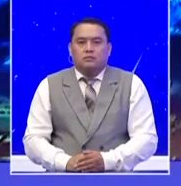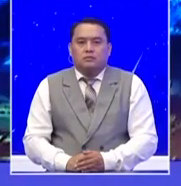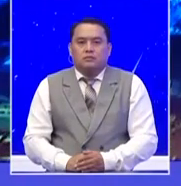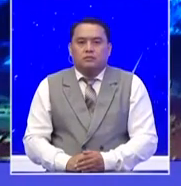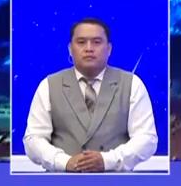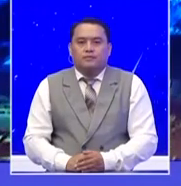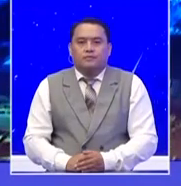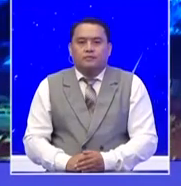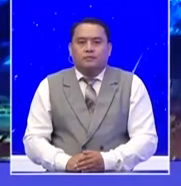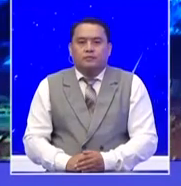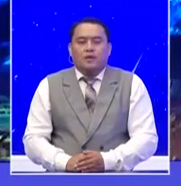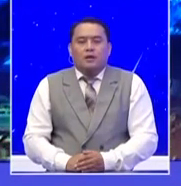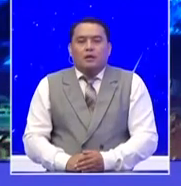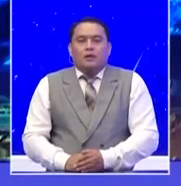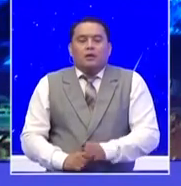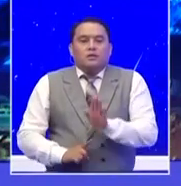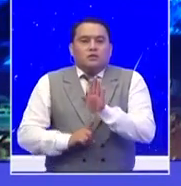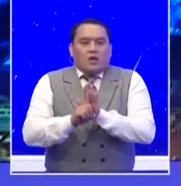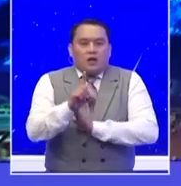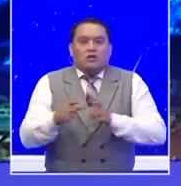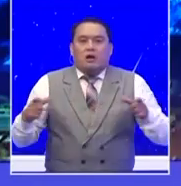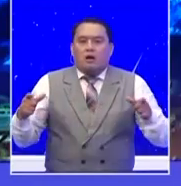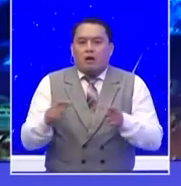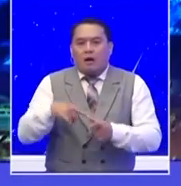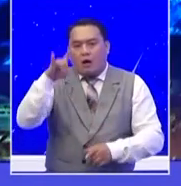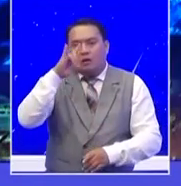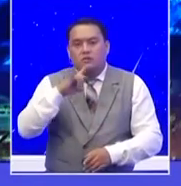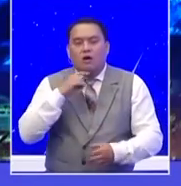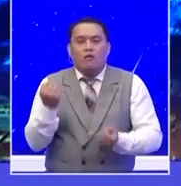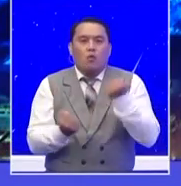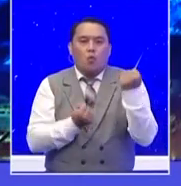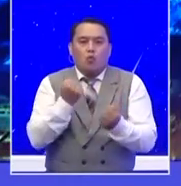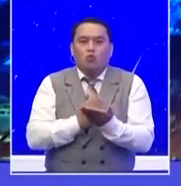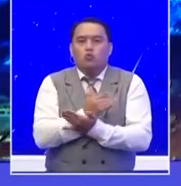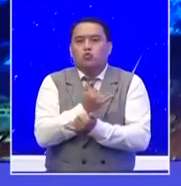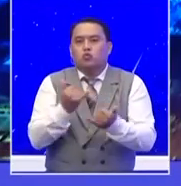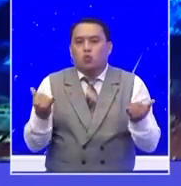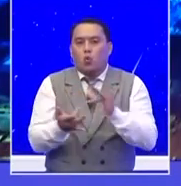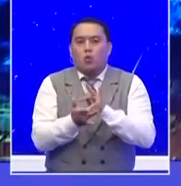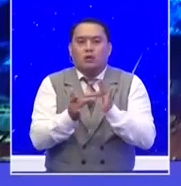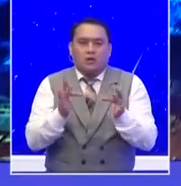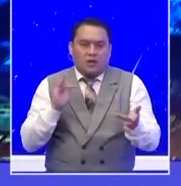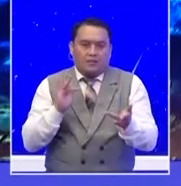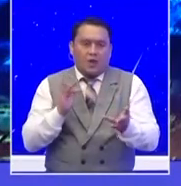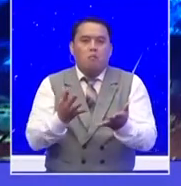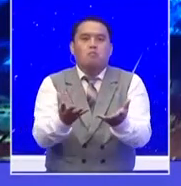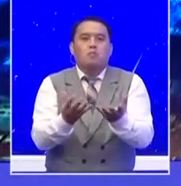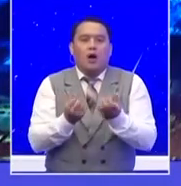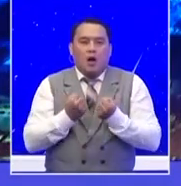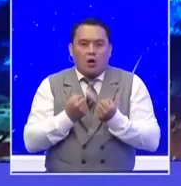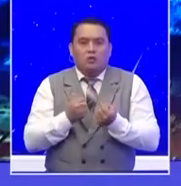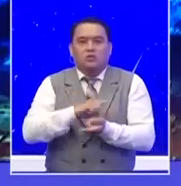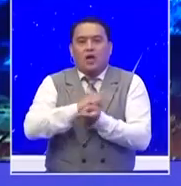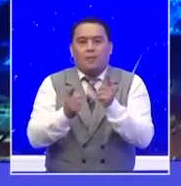Цифровизация в действии. С момента введения карантина в казахстанских автоцонах многие услуги переведены в онлайн-формат. Теперь для получения или